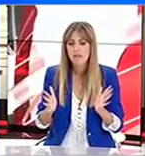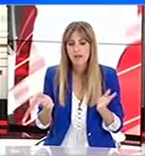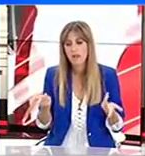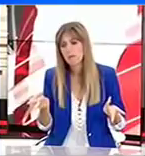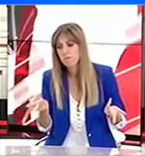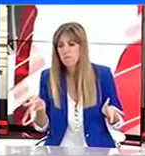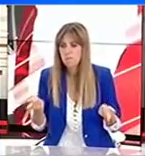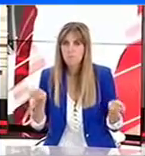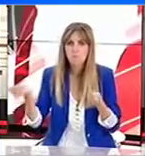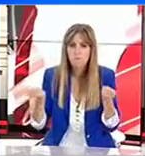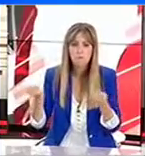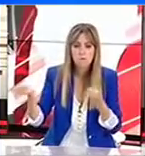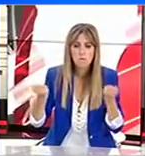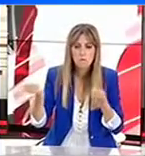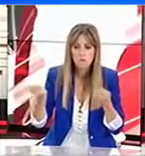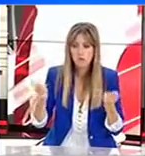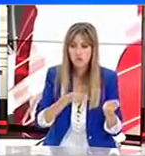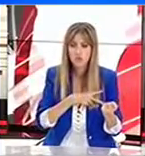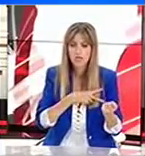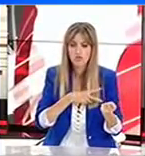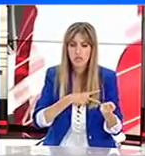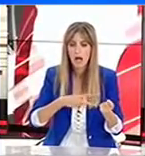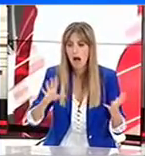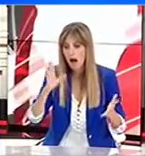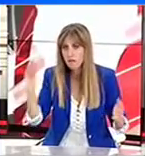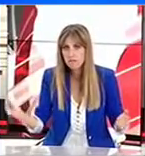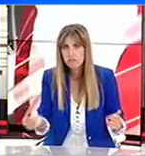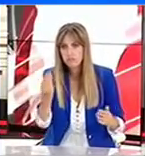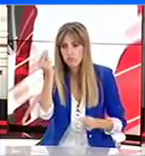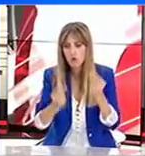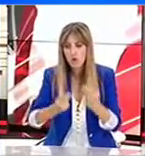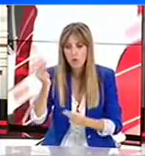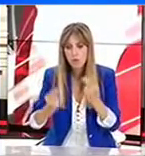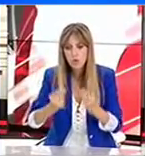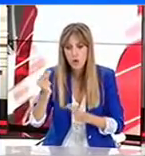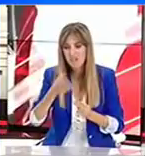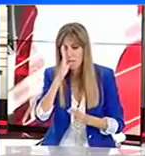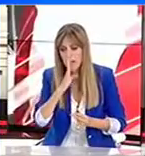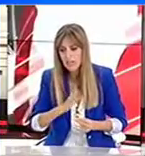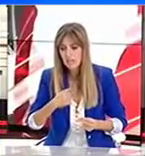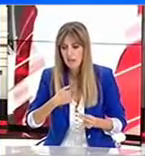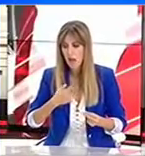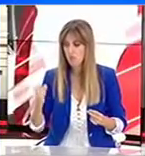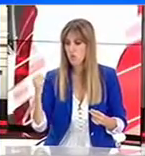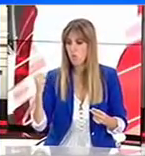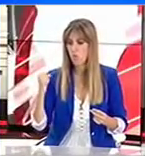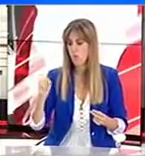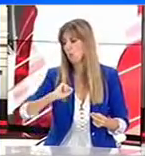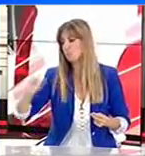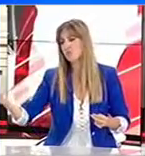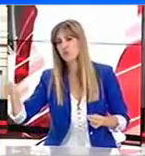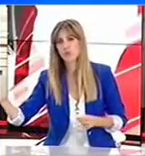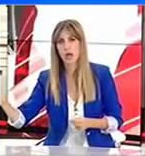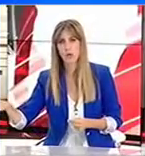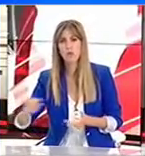αυτό. Αυτό που διαφοροποιεί εμάς είναι αυτό που εμείς ονομάζουμε ηθικό πλεονέκτημα. Και